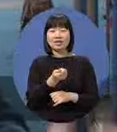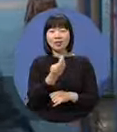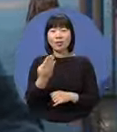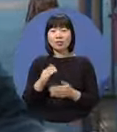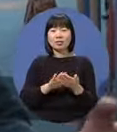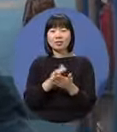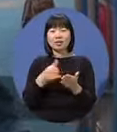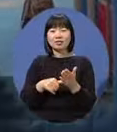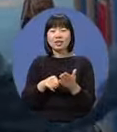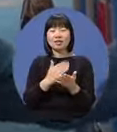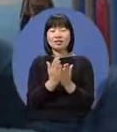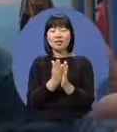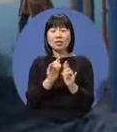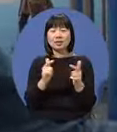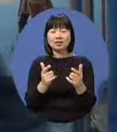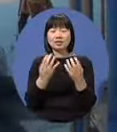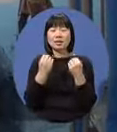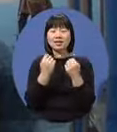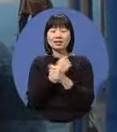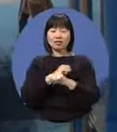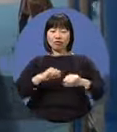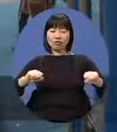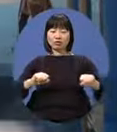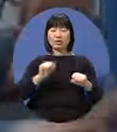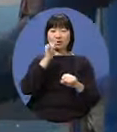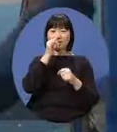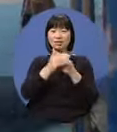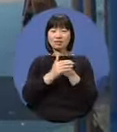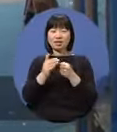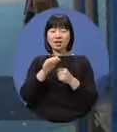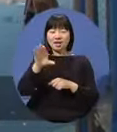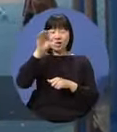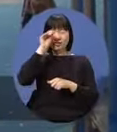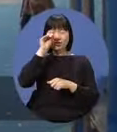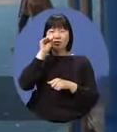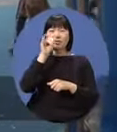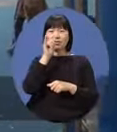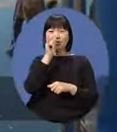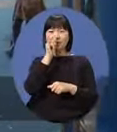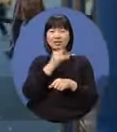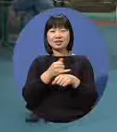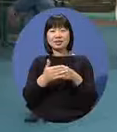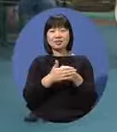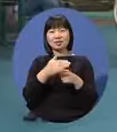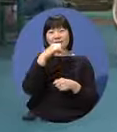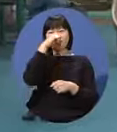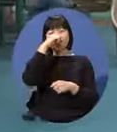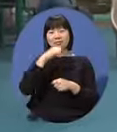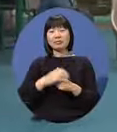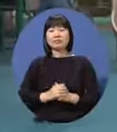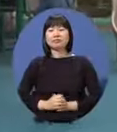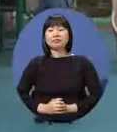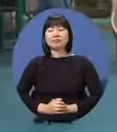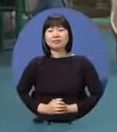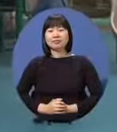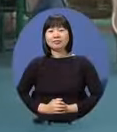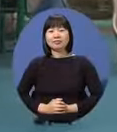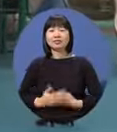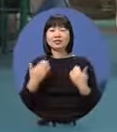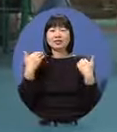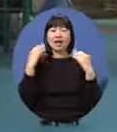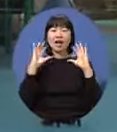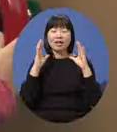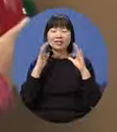가지 놀이기구가 다양하게 넓게 되어 있어서 애들 하늘에 다 보이는 구조예요. 좋은 것 같아요. 딱